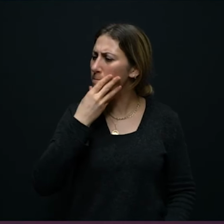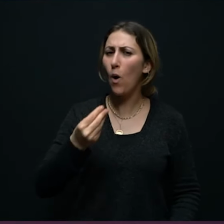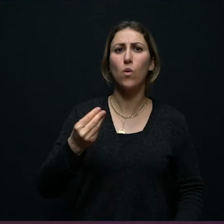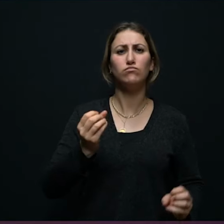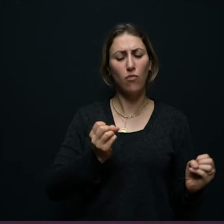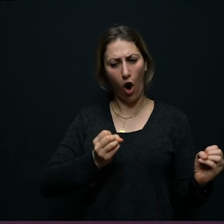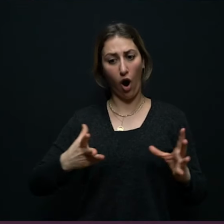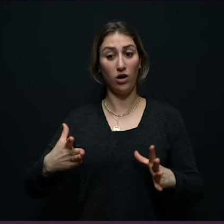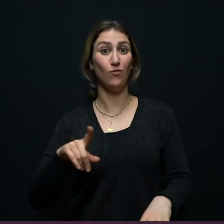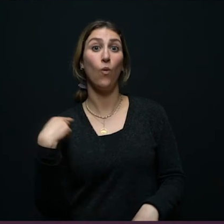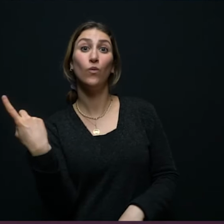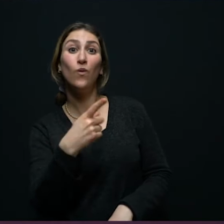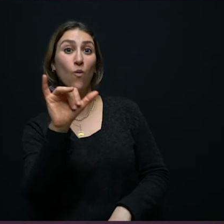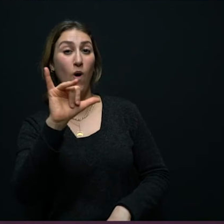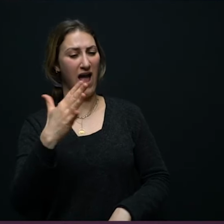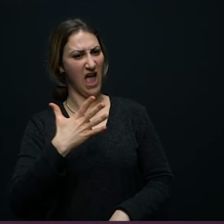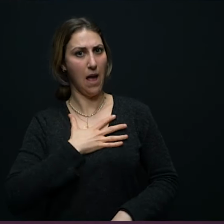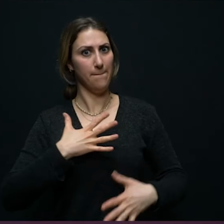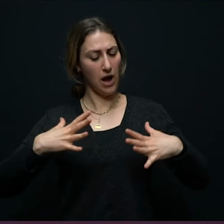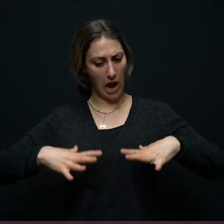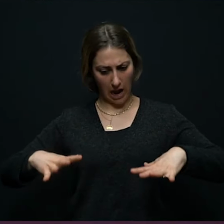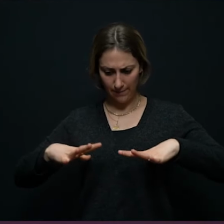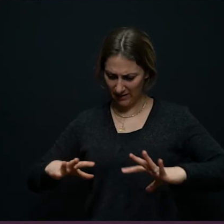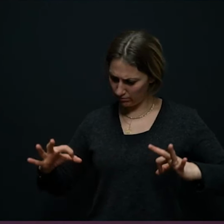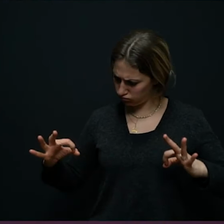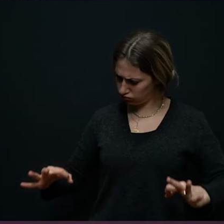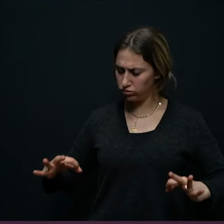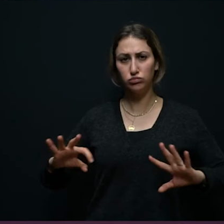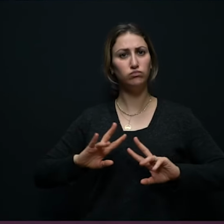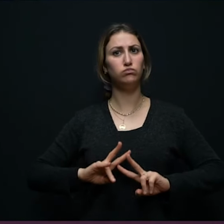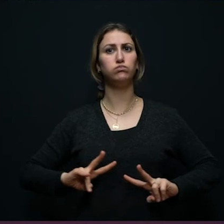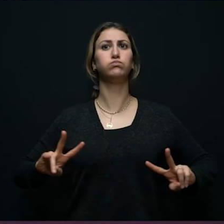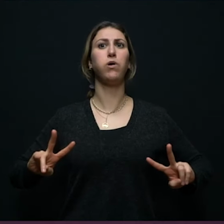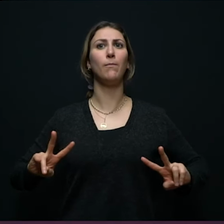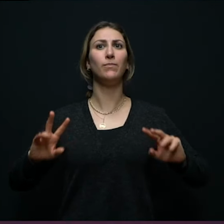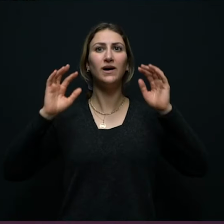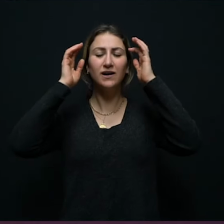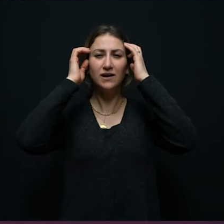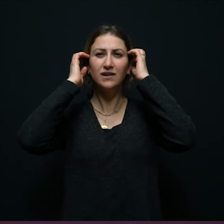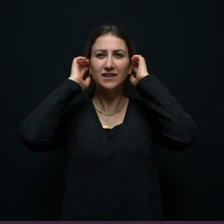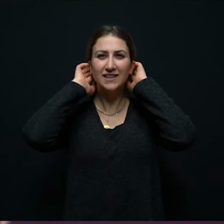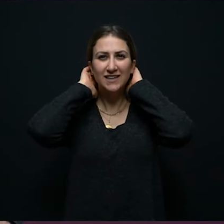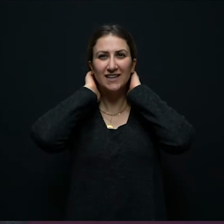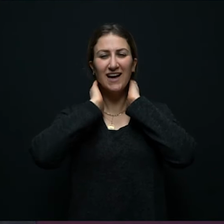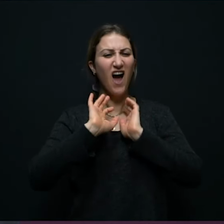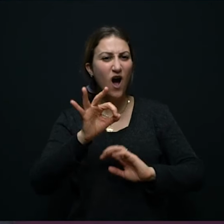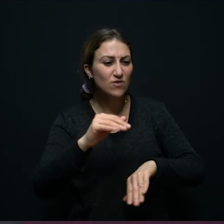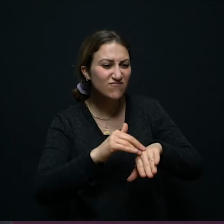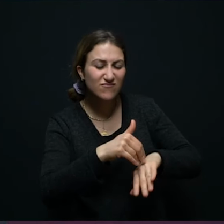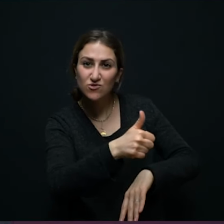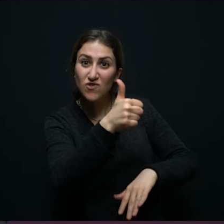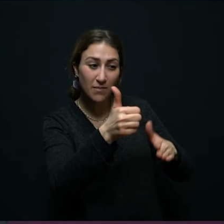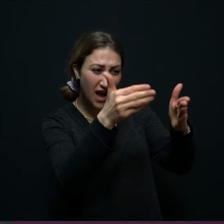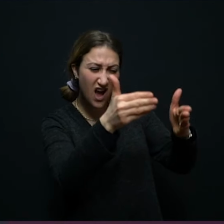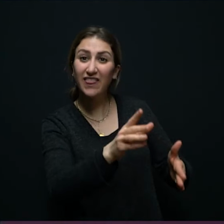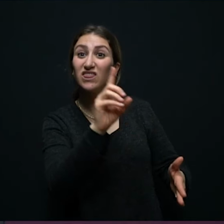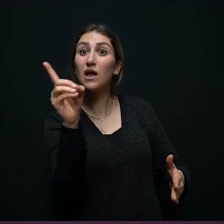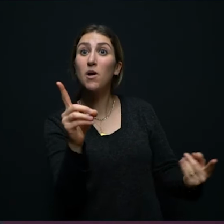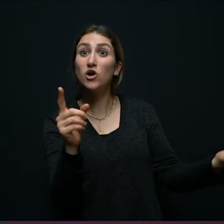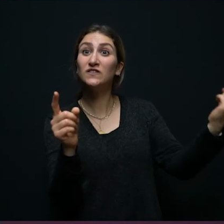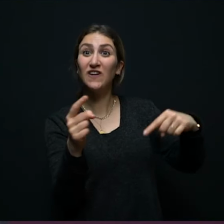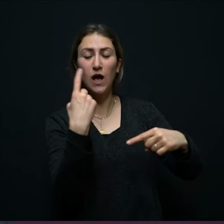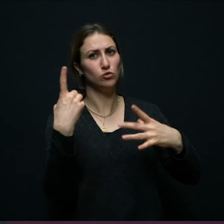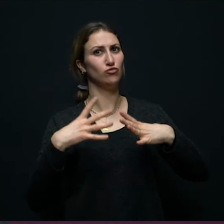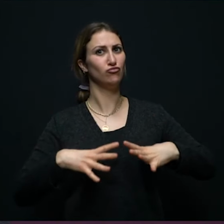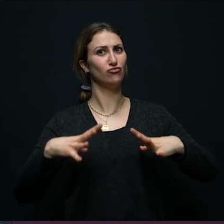nous avons être propre sur nous mêmes un clavaire ont beaucoup de temps que la vert pour être bien la classe tous les dimanches il ya